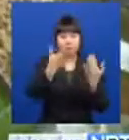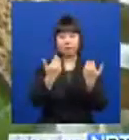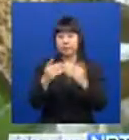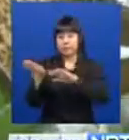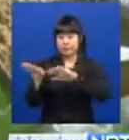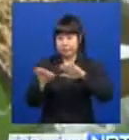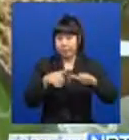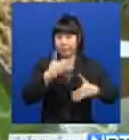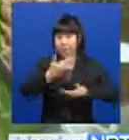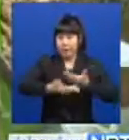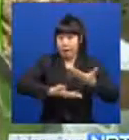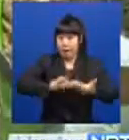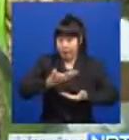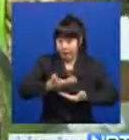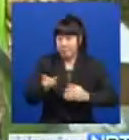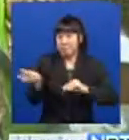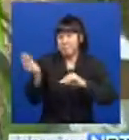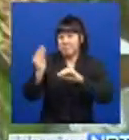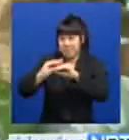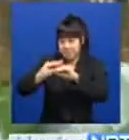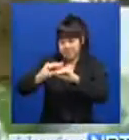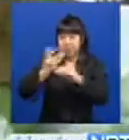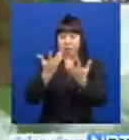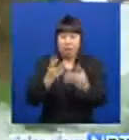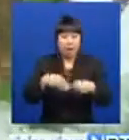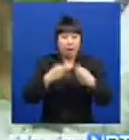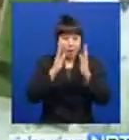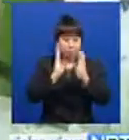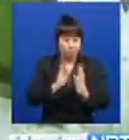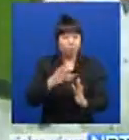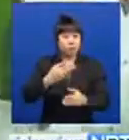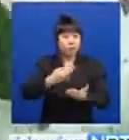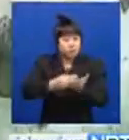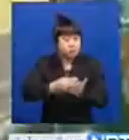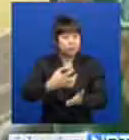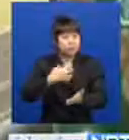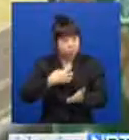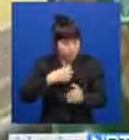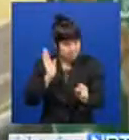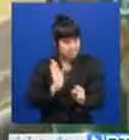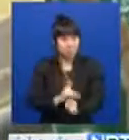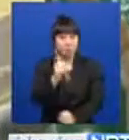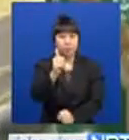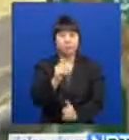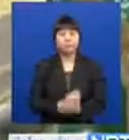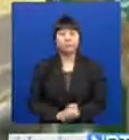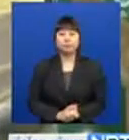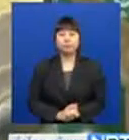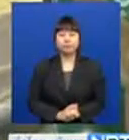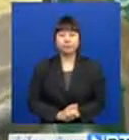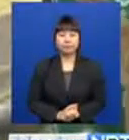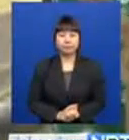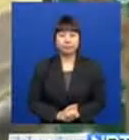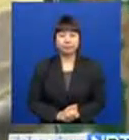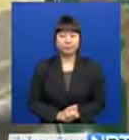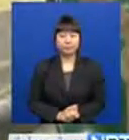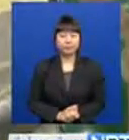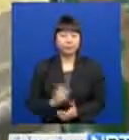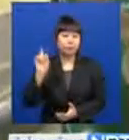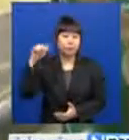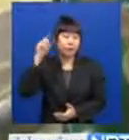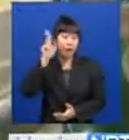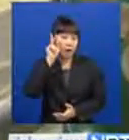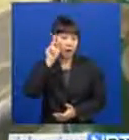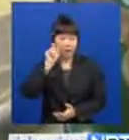ขยายวันจำหน่ายเพิ่มขึ้นเพื่อให้เพียงพอต่อความต้องการของผู้บริโภคกิจศักดิ์ไกรแก้วถ่ายภาพสุดารัมพ